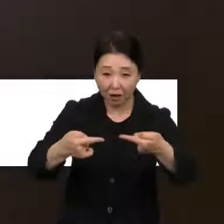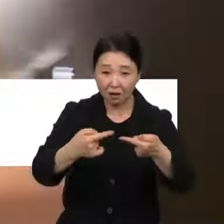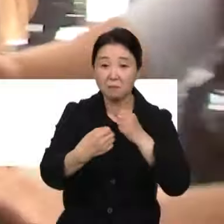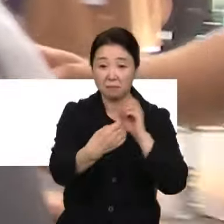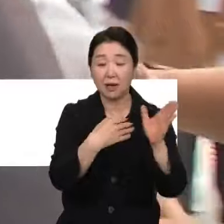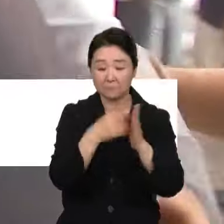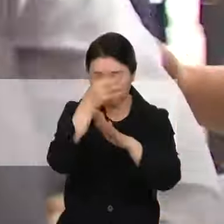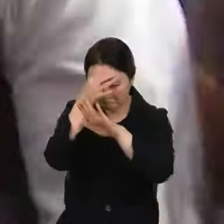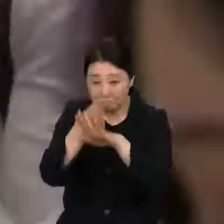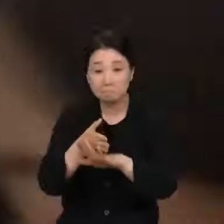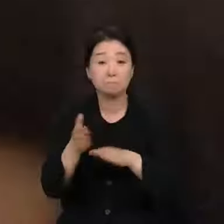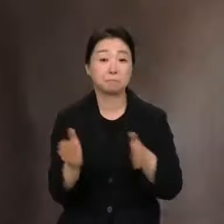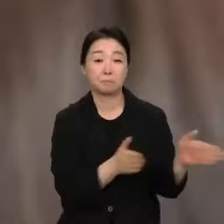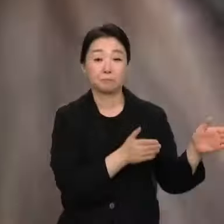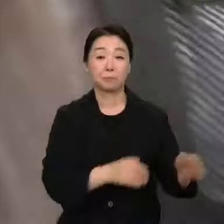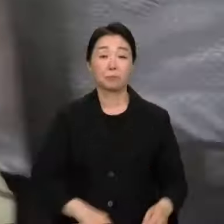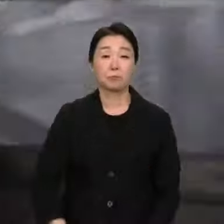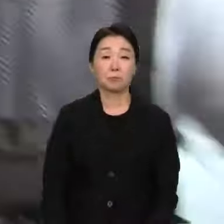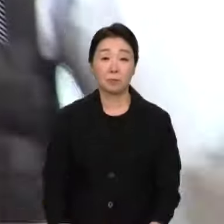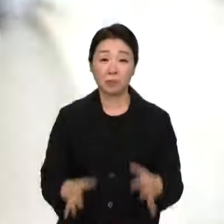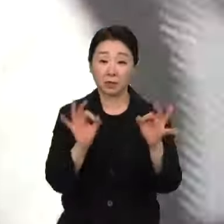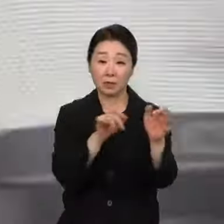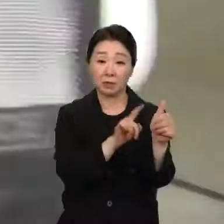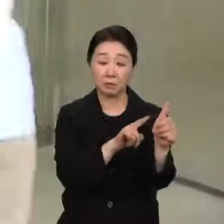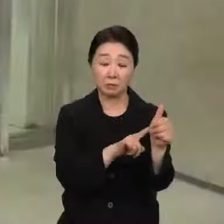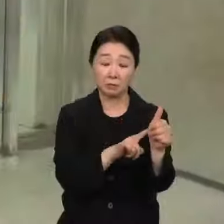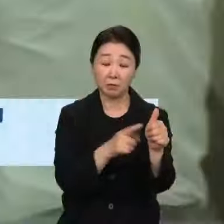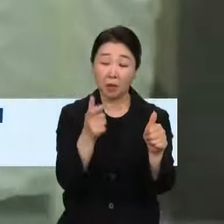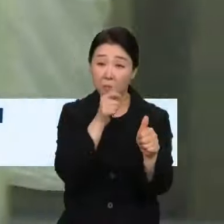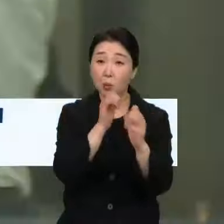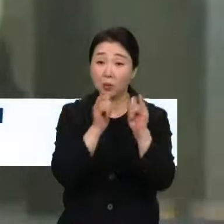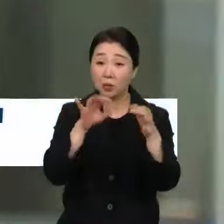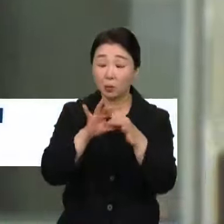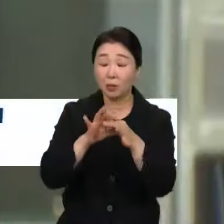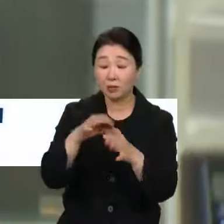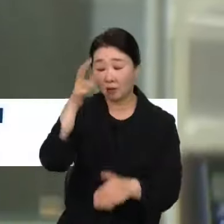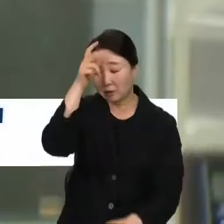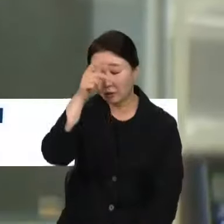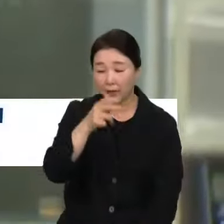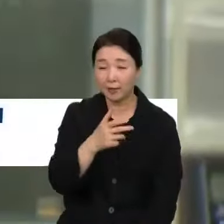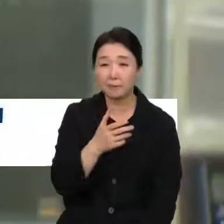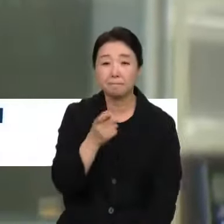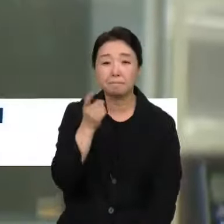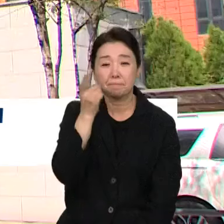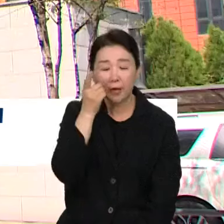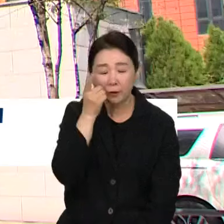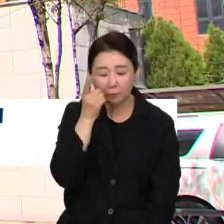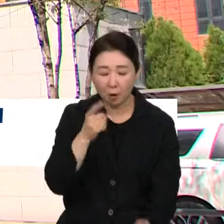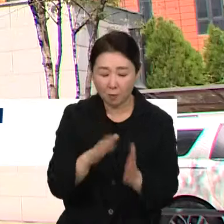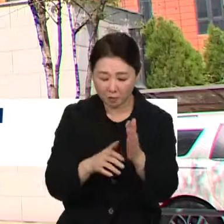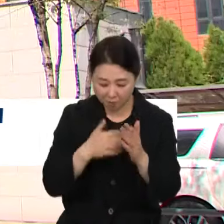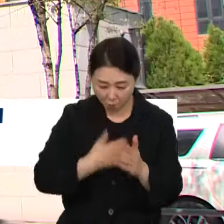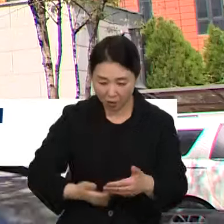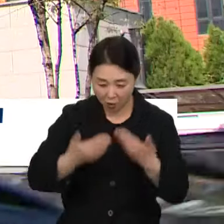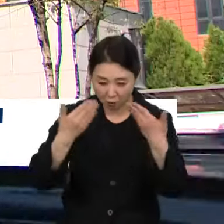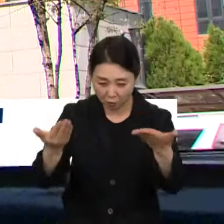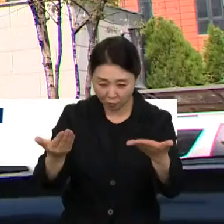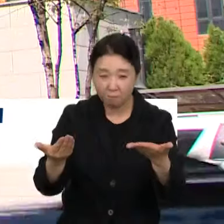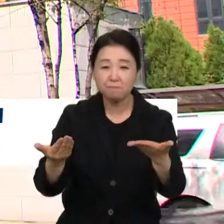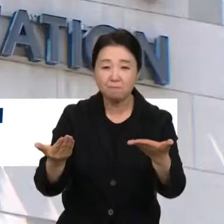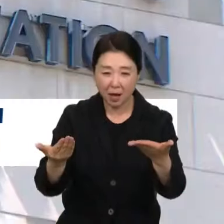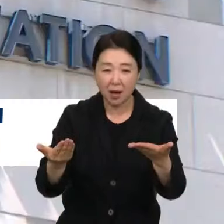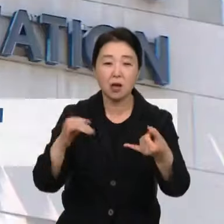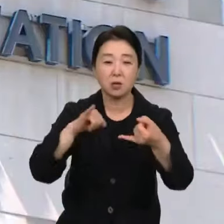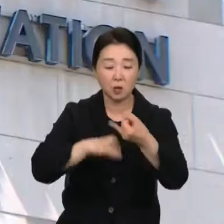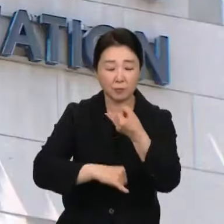죄송합니다. 그런데 김 씨 측이 변호인을 통해 경찰의 휴대전화 잠금을 푸는데 협조하겠다는 의사를 밝힐 계획인